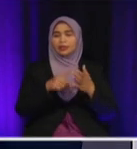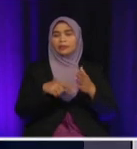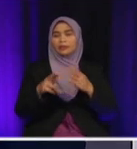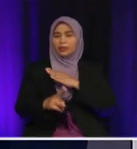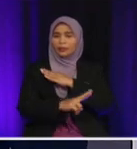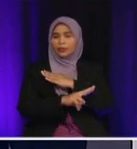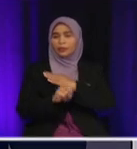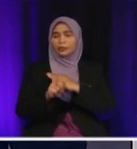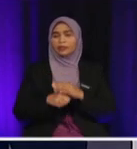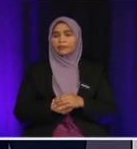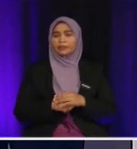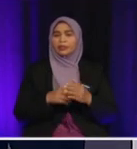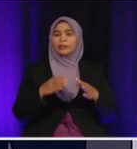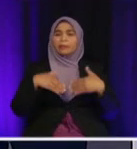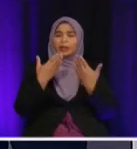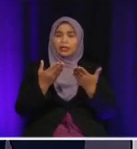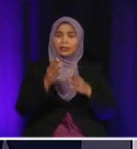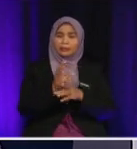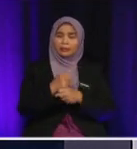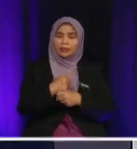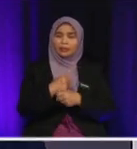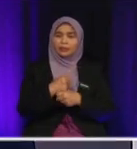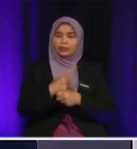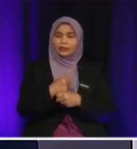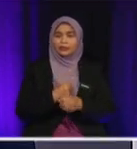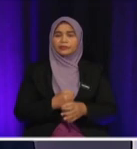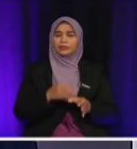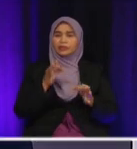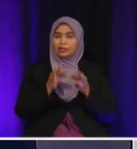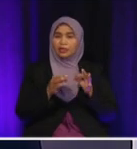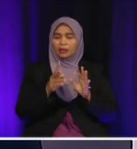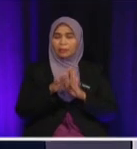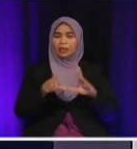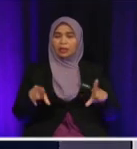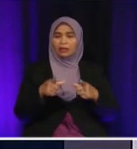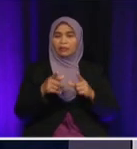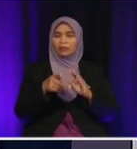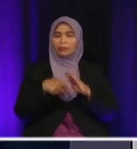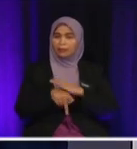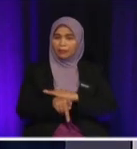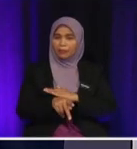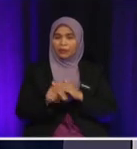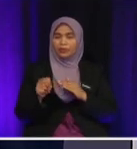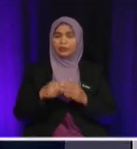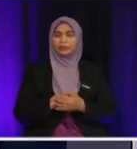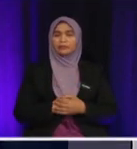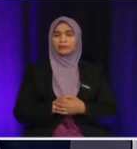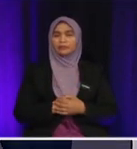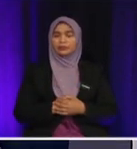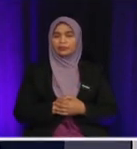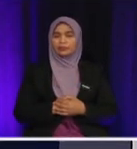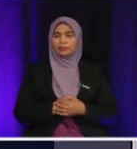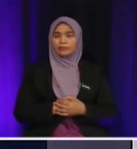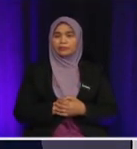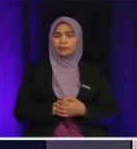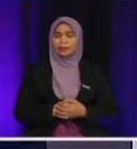hukumannya. Okey, kita tengok. Bagaimanakah bentuknya, ya? Kita tengok. Sekiranya berlaku pembunuhan. Ya, serius ni pembunuhan, kan? Bila kita sebut pembunuhan